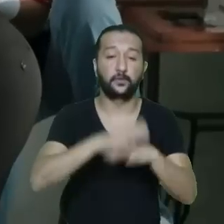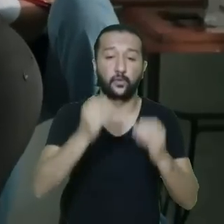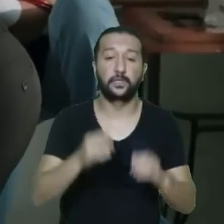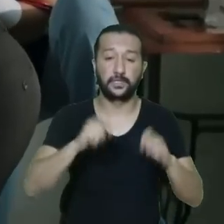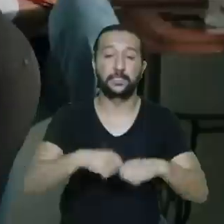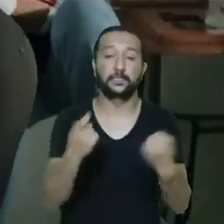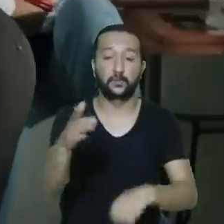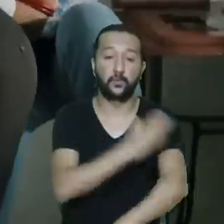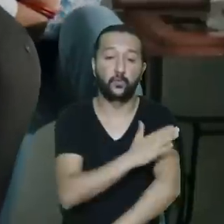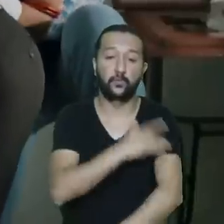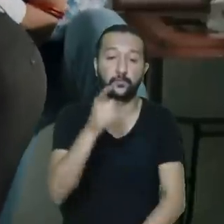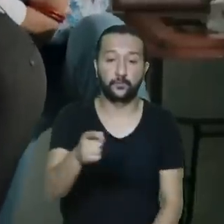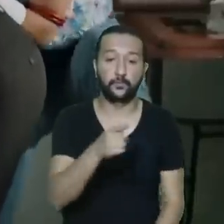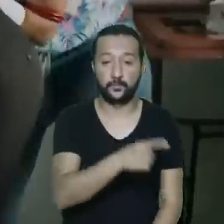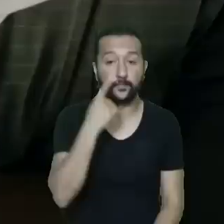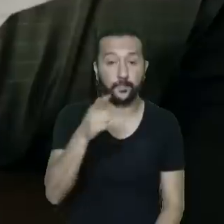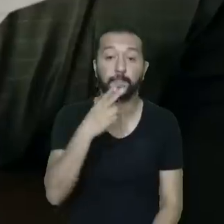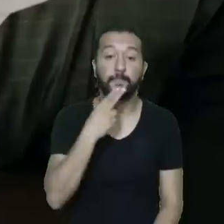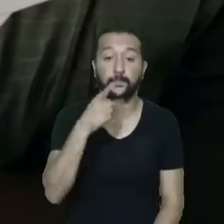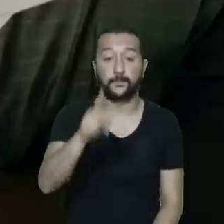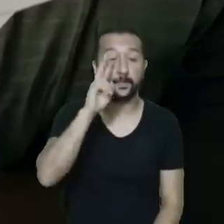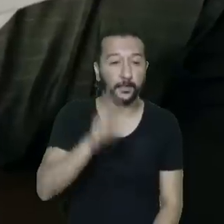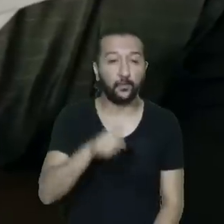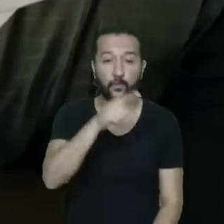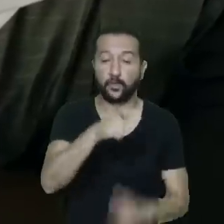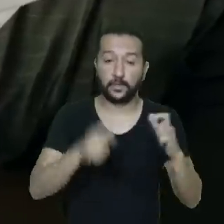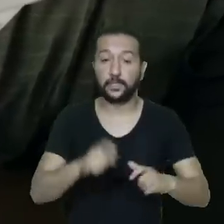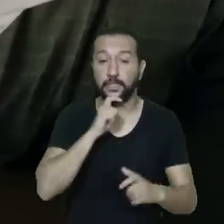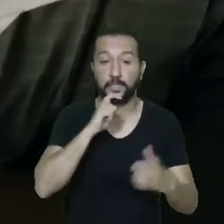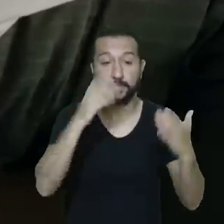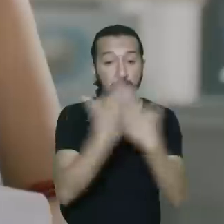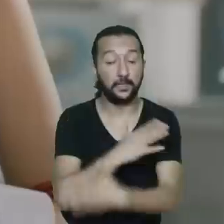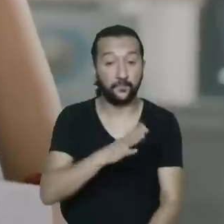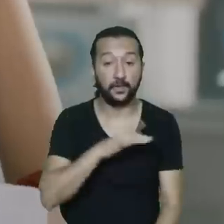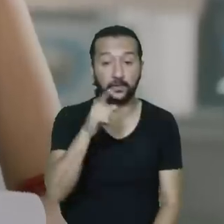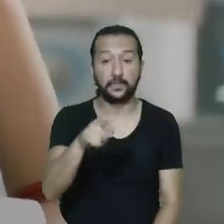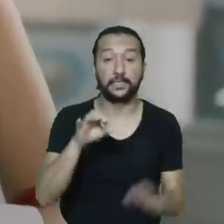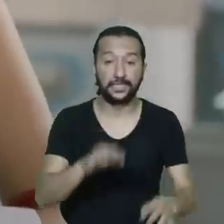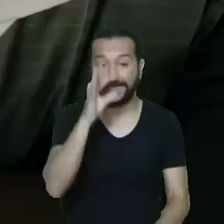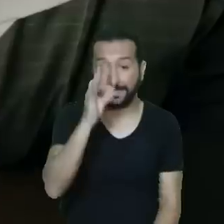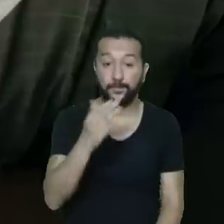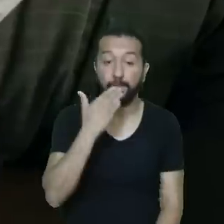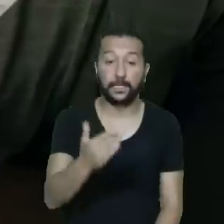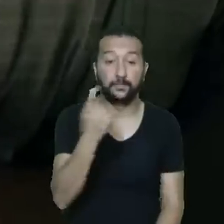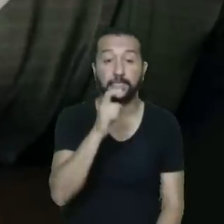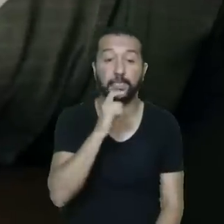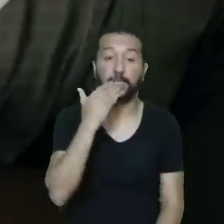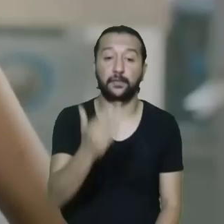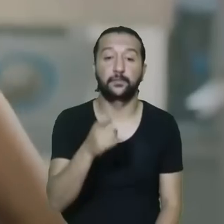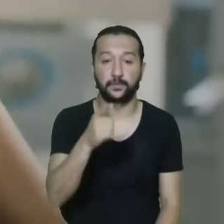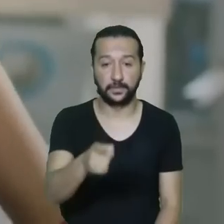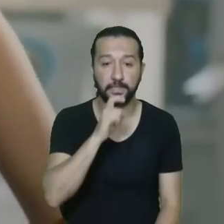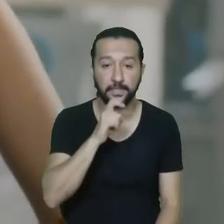tuttuk ezin kıracak kolumu. Hanımefendi bak, vallahi herhalde ortada bir yanlış anlaşılma var. Size kim dediyse yanlış demiş